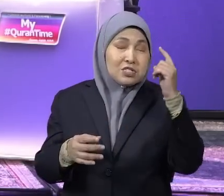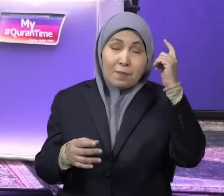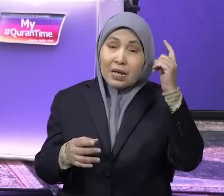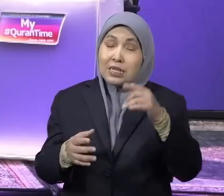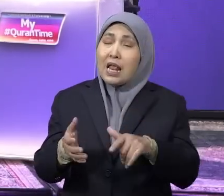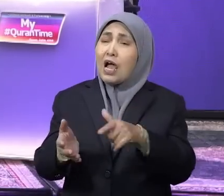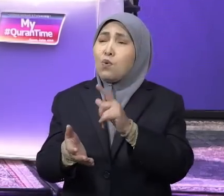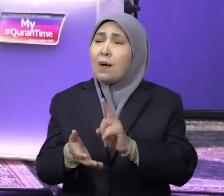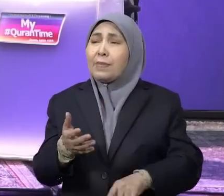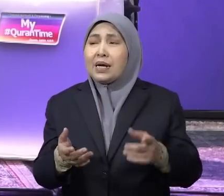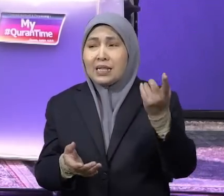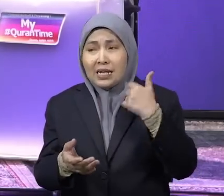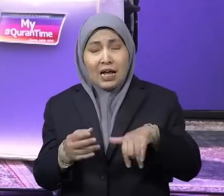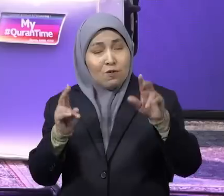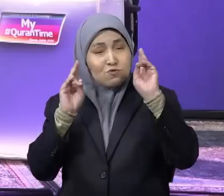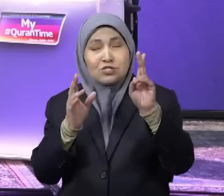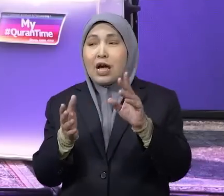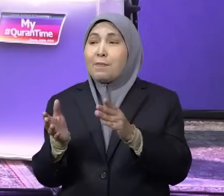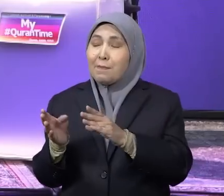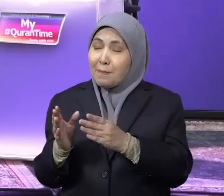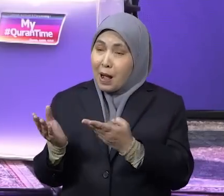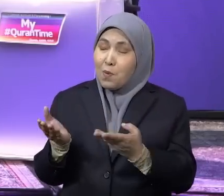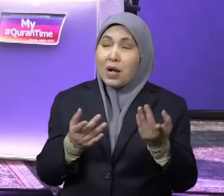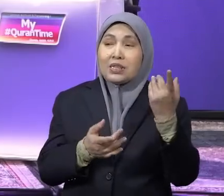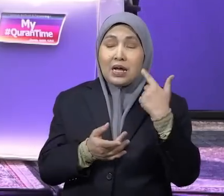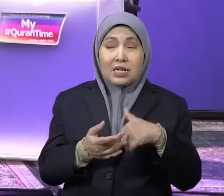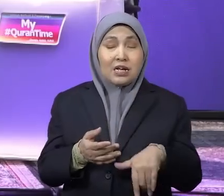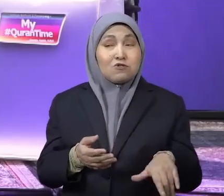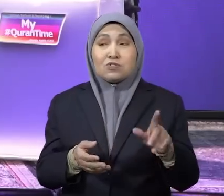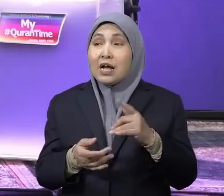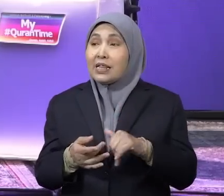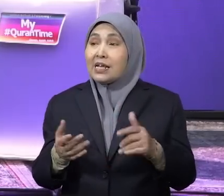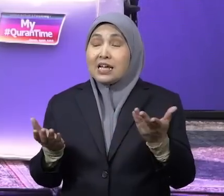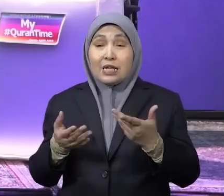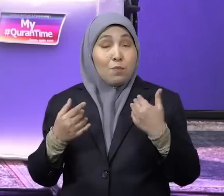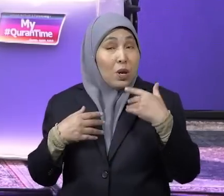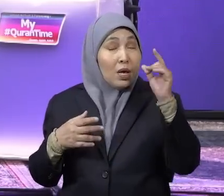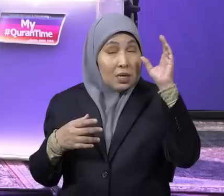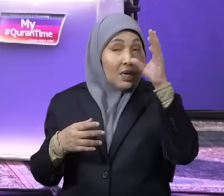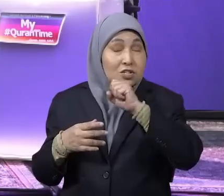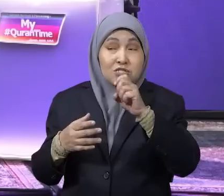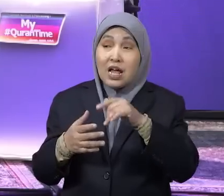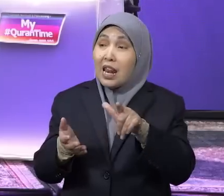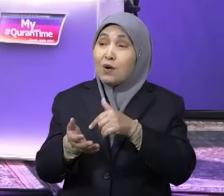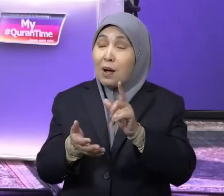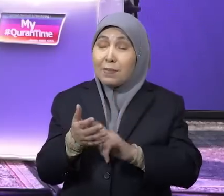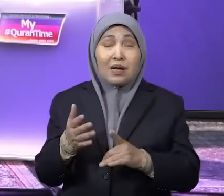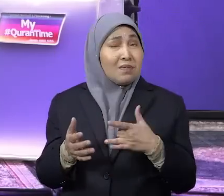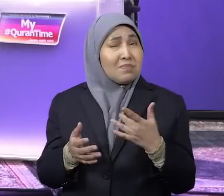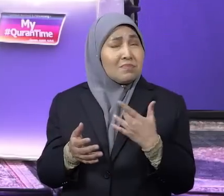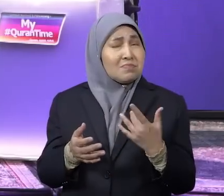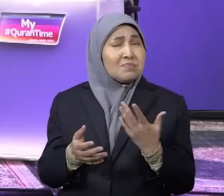rumah tu, lagu apa yang Ustaz bawa tadi tu? Apa tu? Tuan-tuan, ibu ayah di studio boleh agak lagu apa? Agak serasa